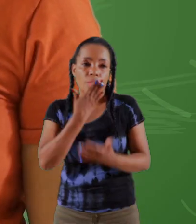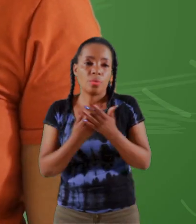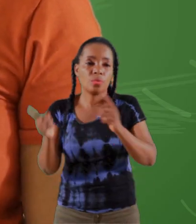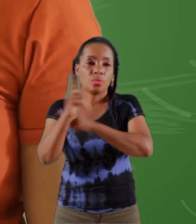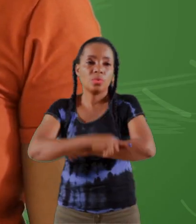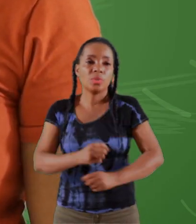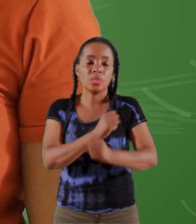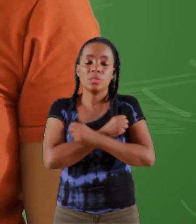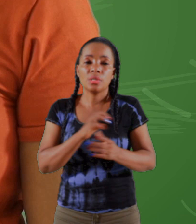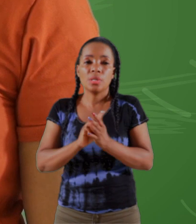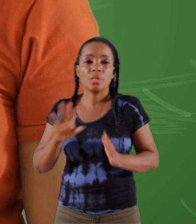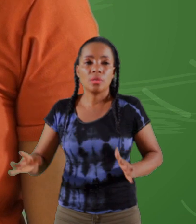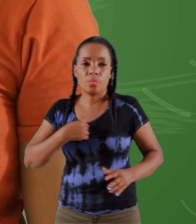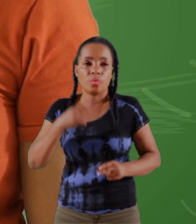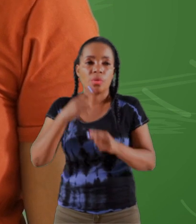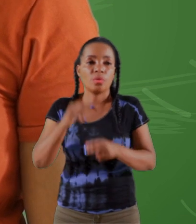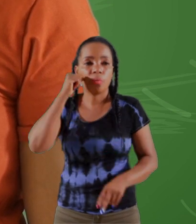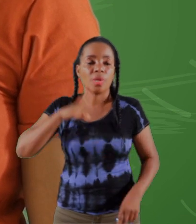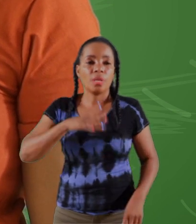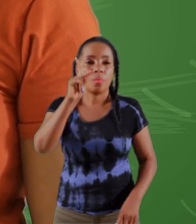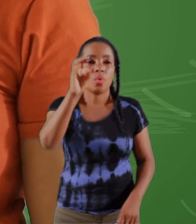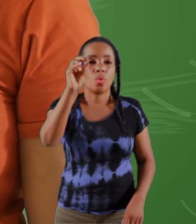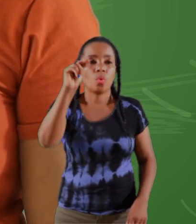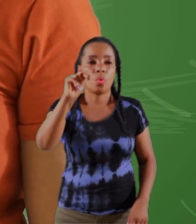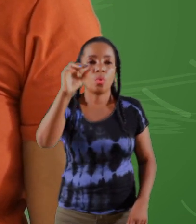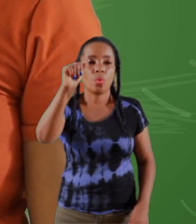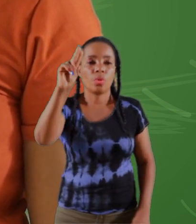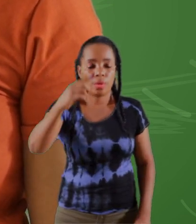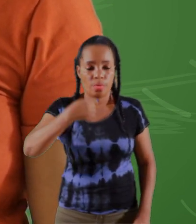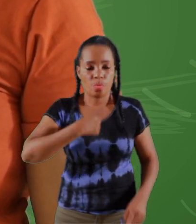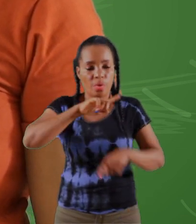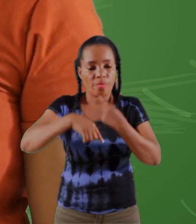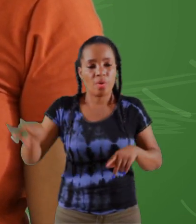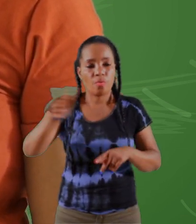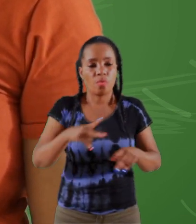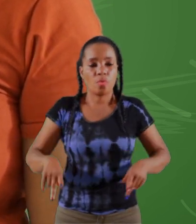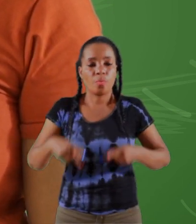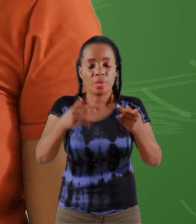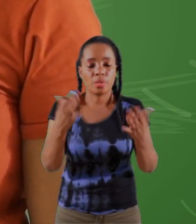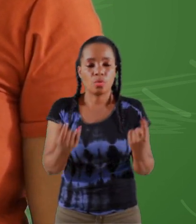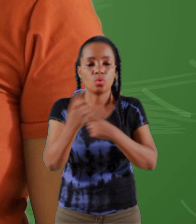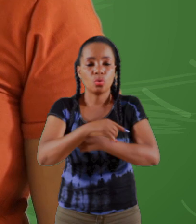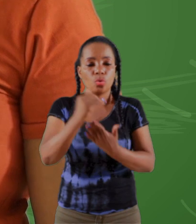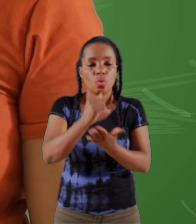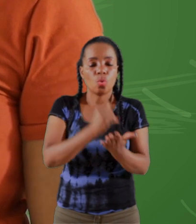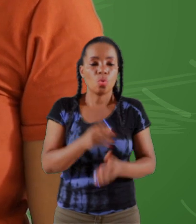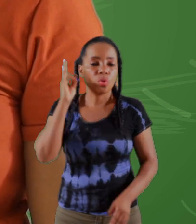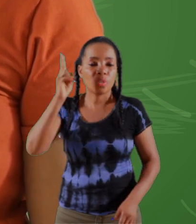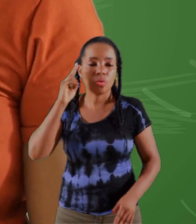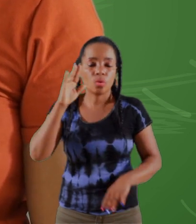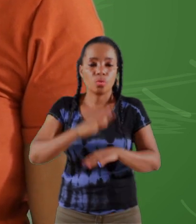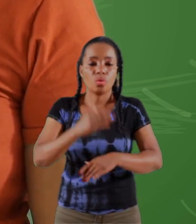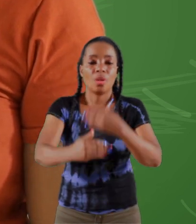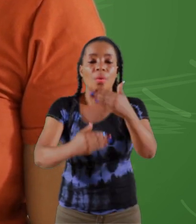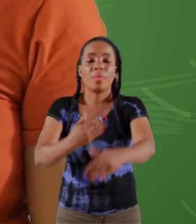Bonjour chers élèves, je suis Madame Conan Larissa. Je vais vous présenter aujourd'hui le cours d'histoire sur la marche de la